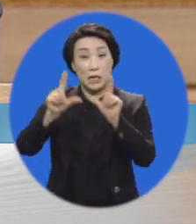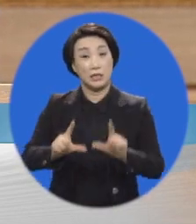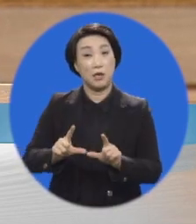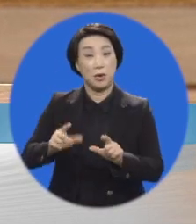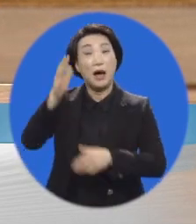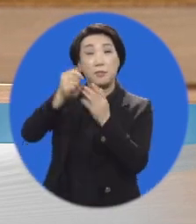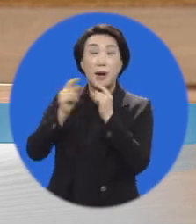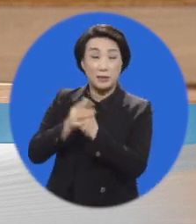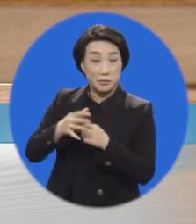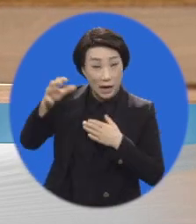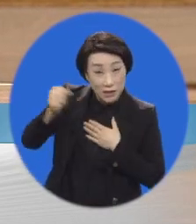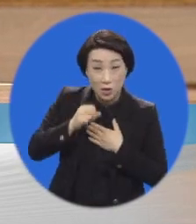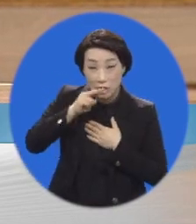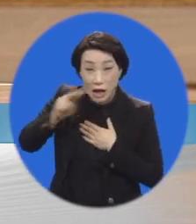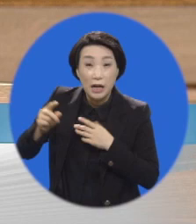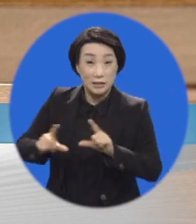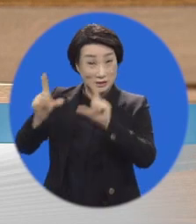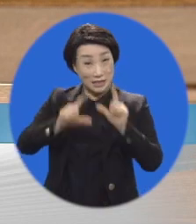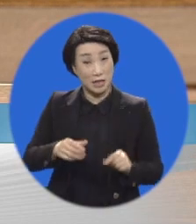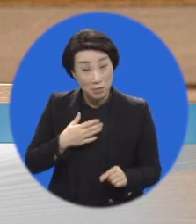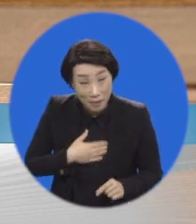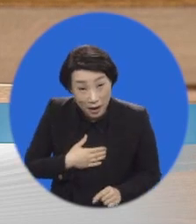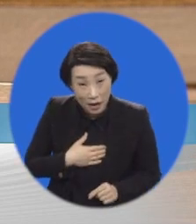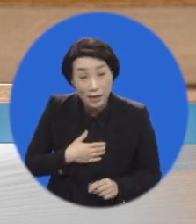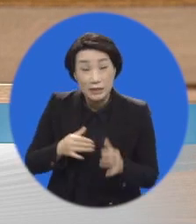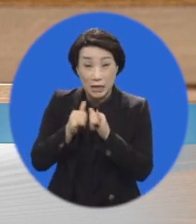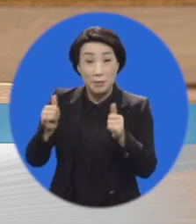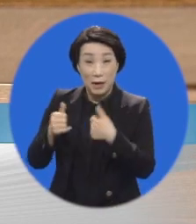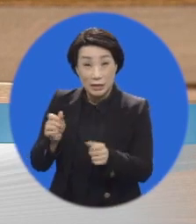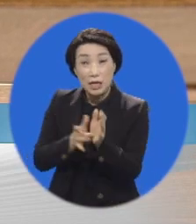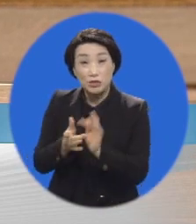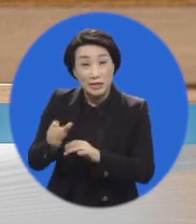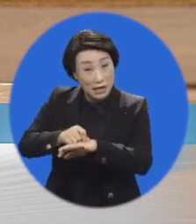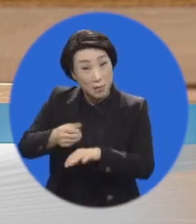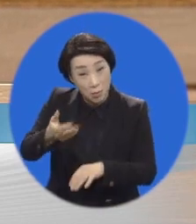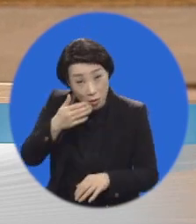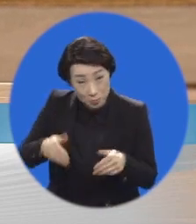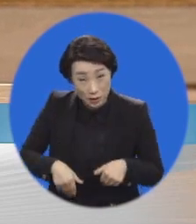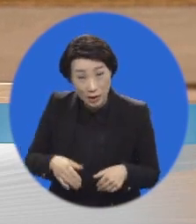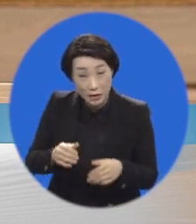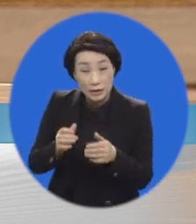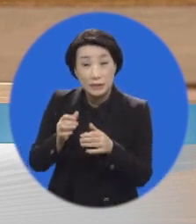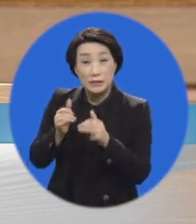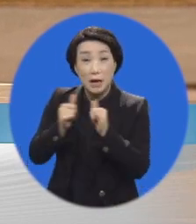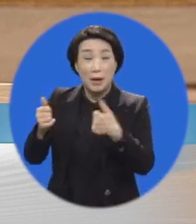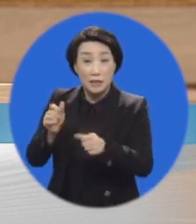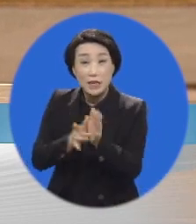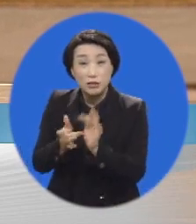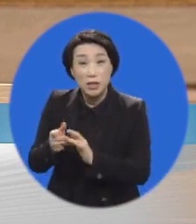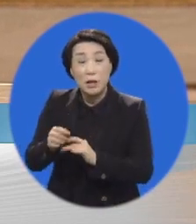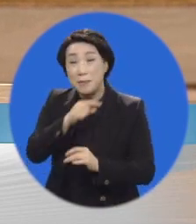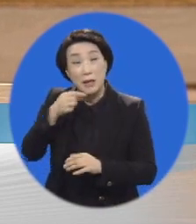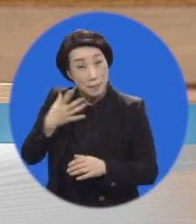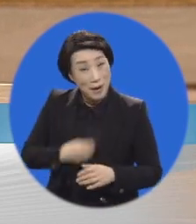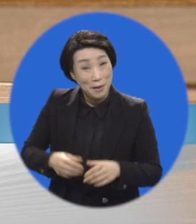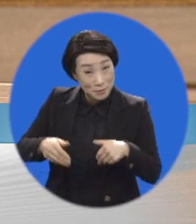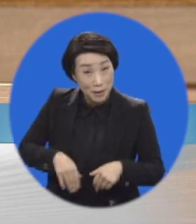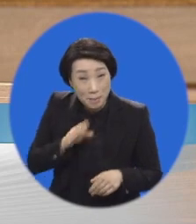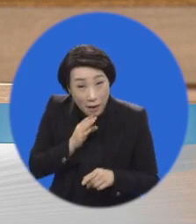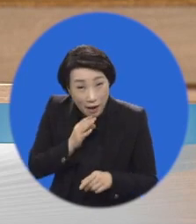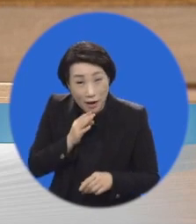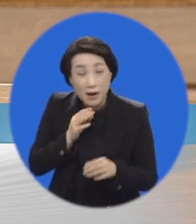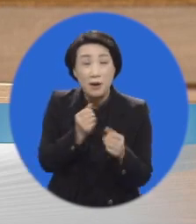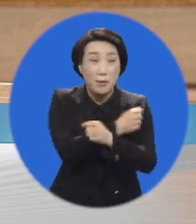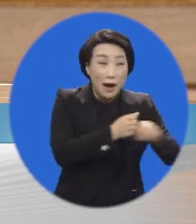하나님 말씀을 먹어야 사노. 인자의 살을 먹어야 돼. 인자의 피를 마셔야 돼. 이